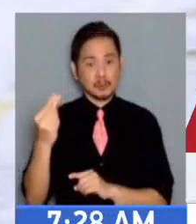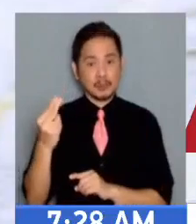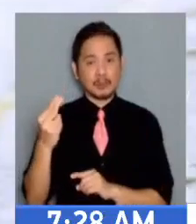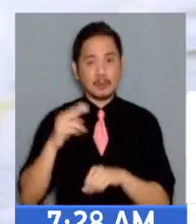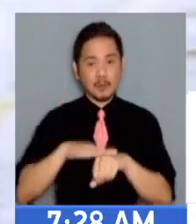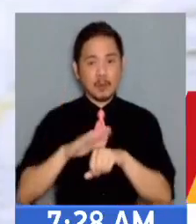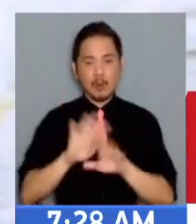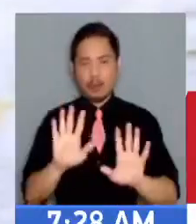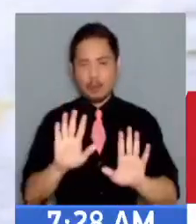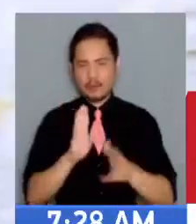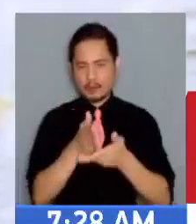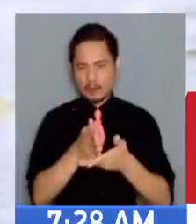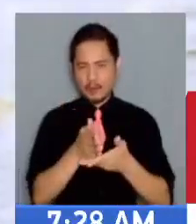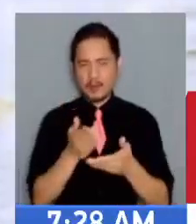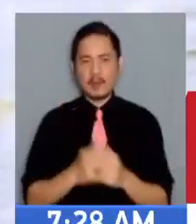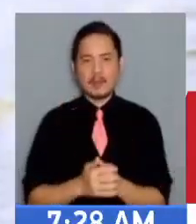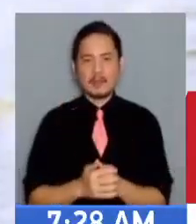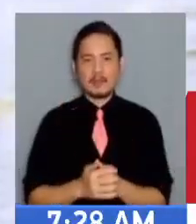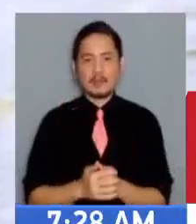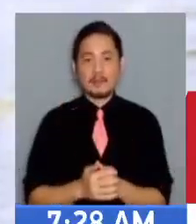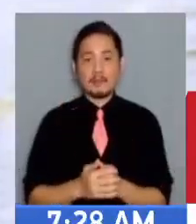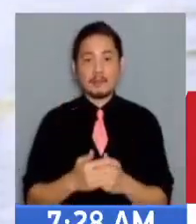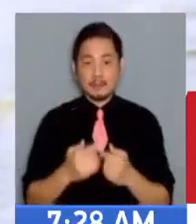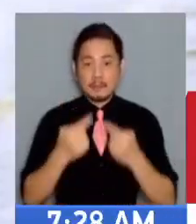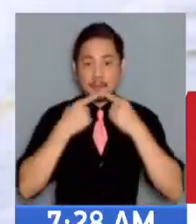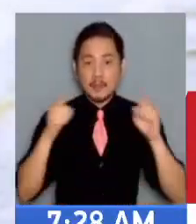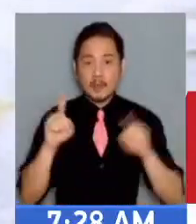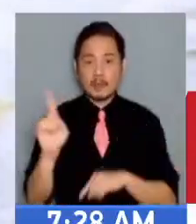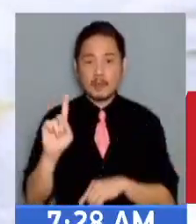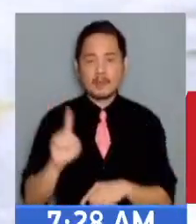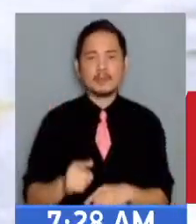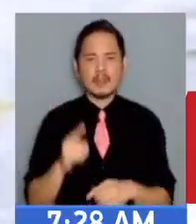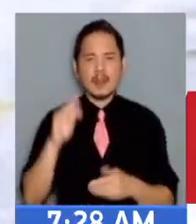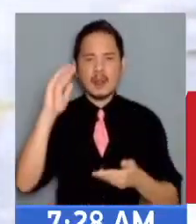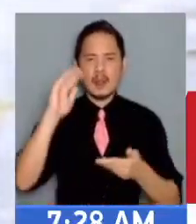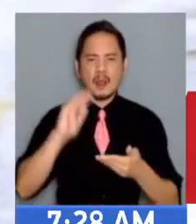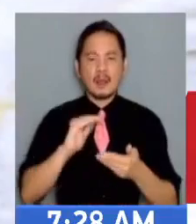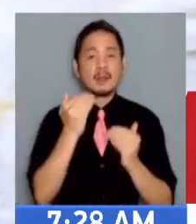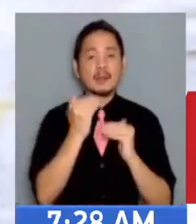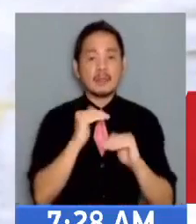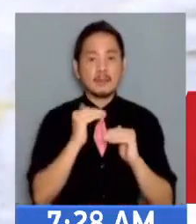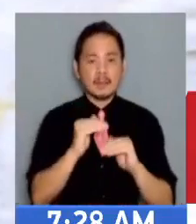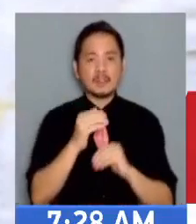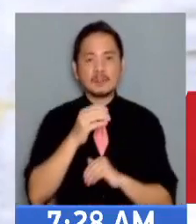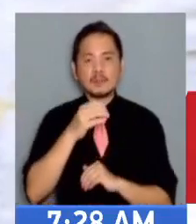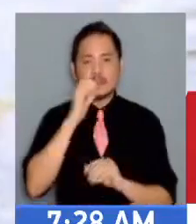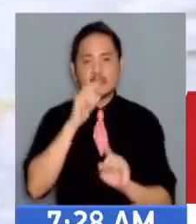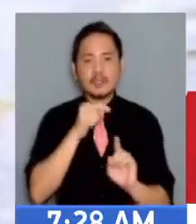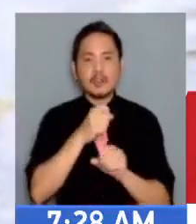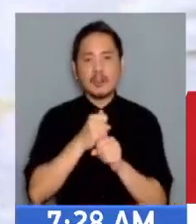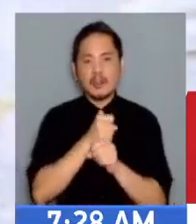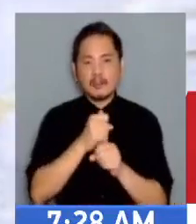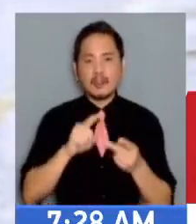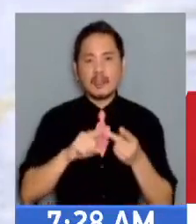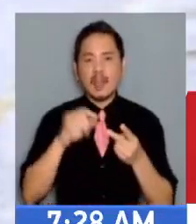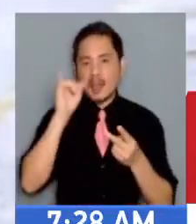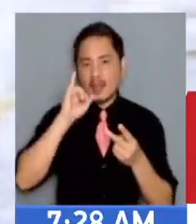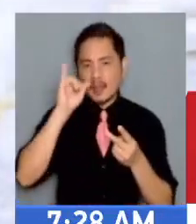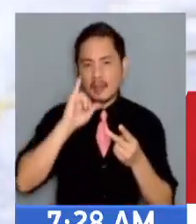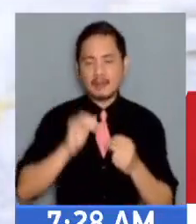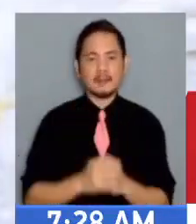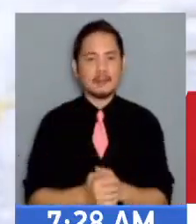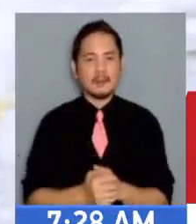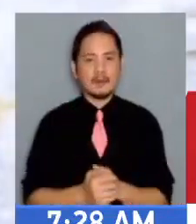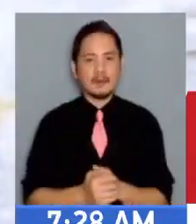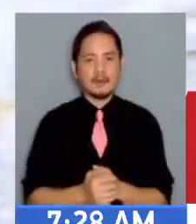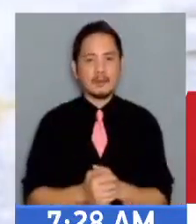ha, nalimitahan muna yung pag-inom ng kape, pati na ng alak. Dahil po posible itong maging sanhi ng dehydration, lalo